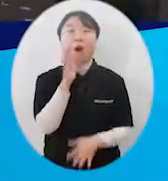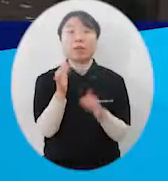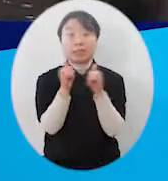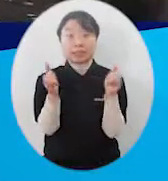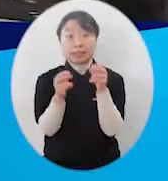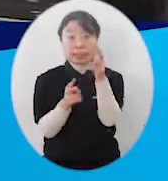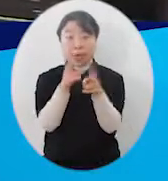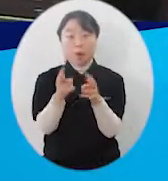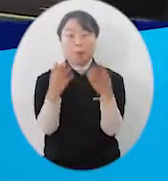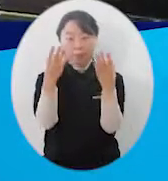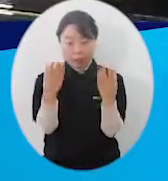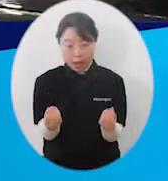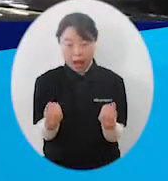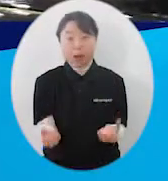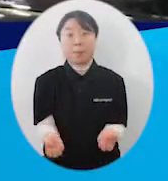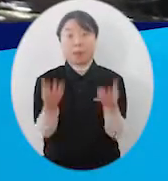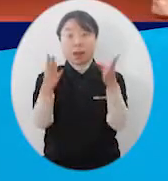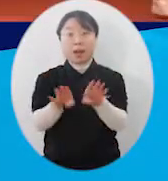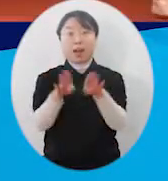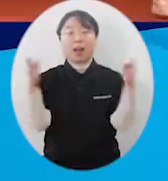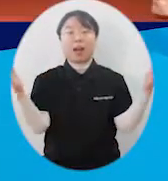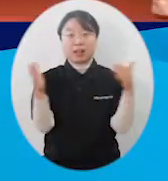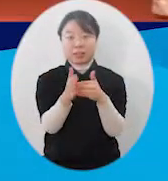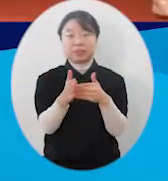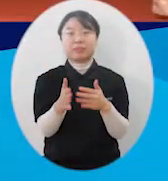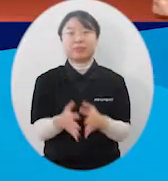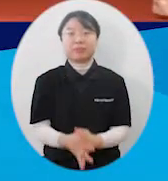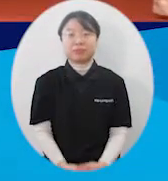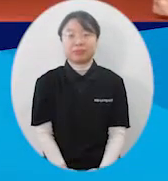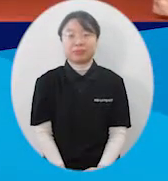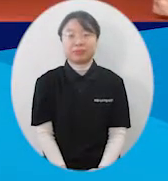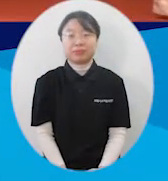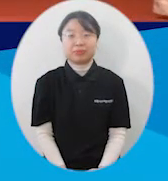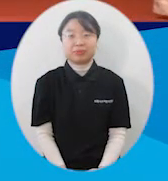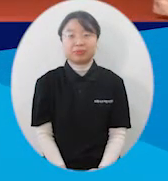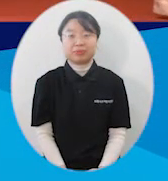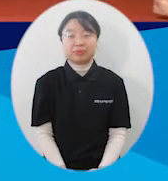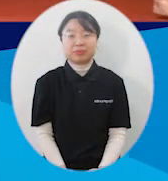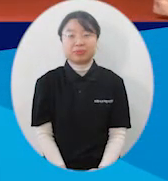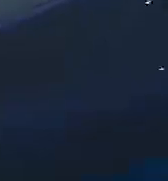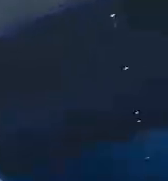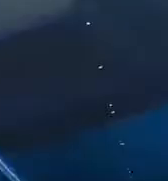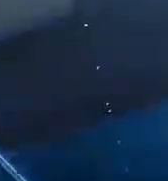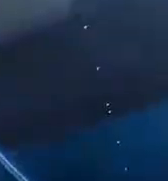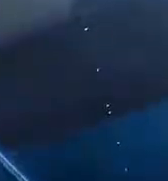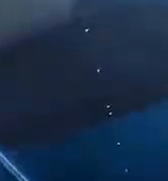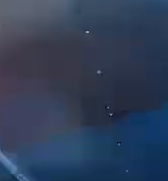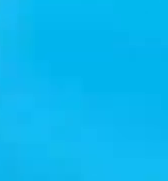의왕시가 2020년 노인일자리 및 사회활동 지원사업 연합종결식을 가졌습니다.